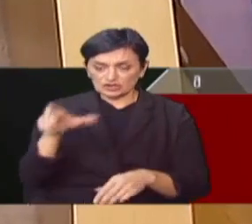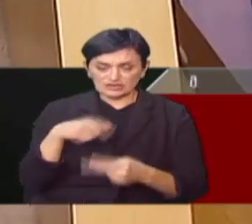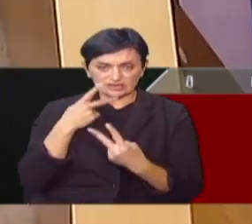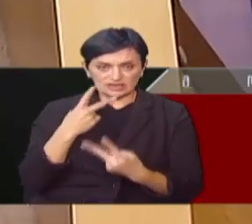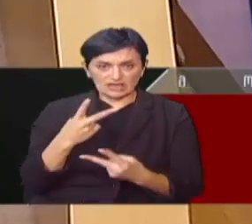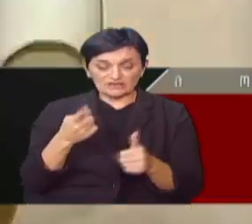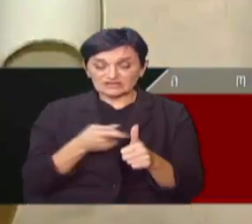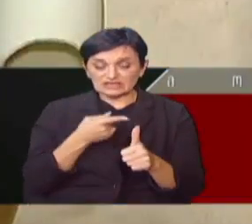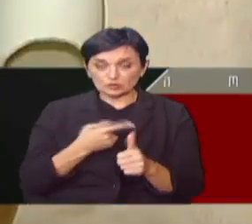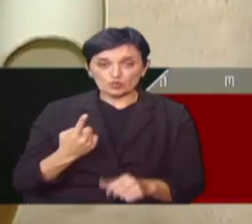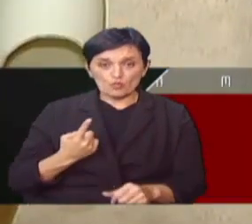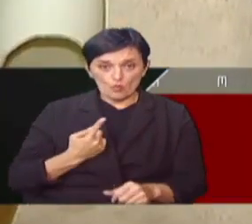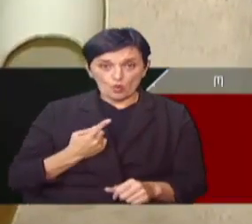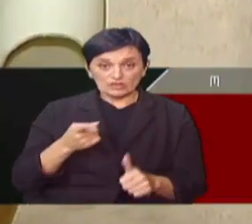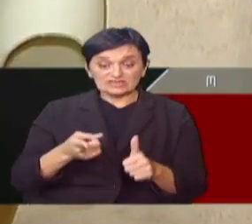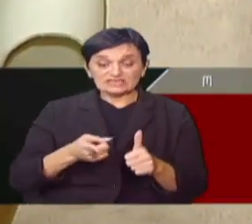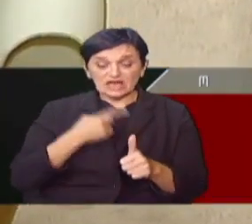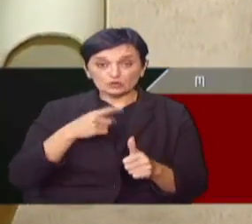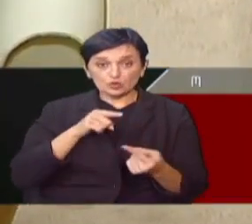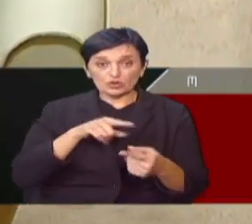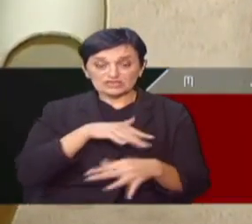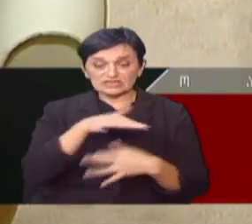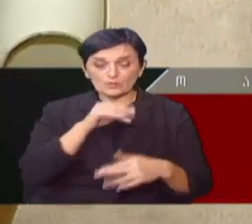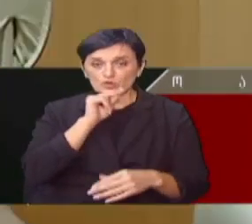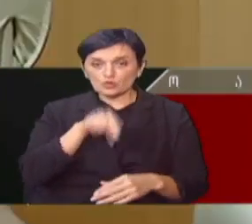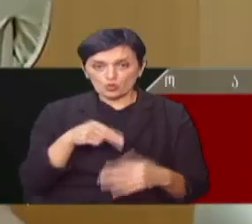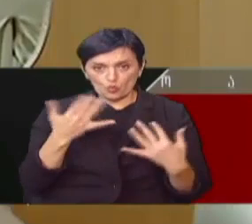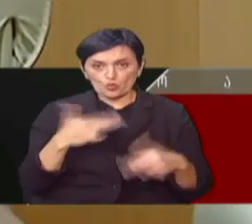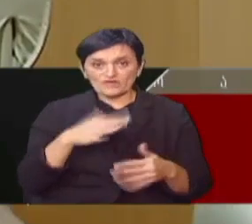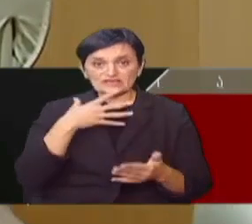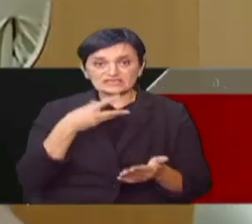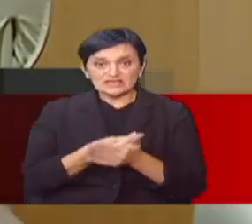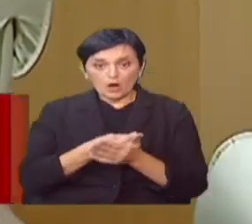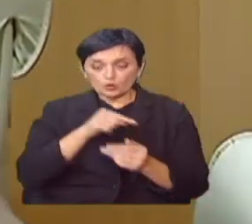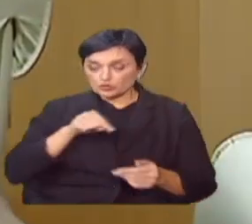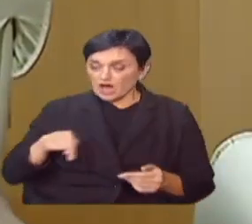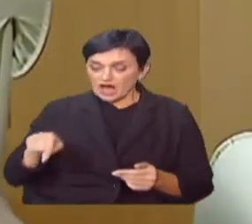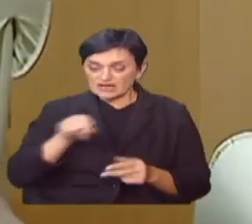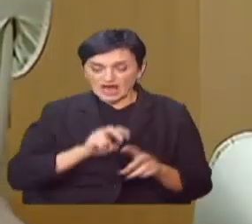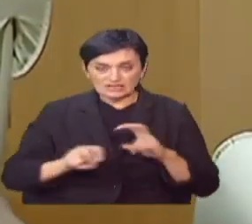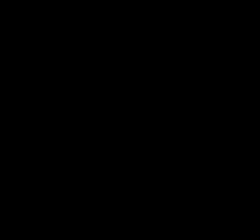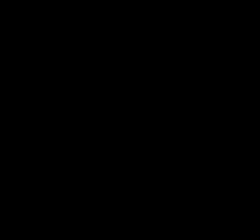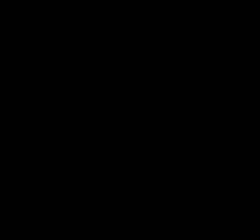რომლებიც სტატუსის მოლოდინში ამავე სტატუსის საბოტაჟში დამნაშავეებს უკვე საკუთარ რიგებში ეძებენ.